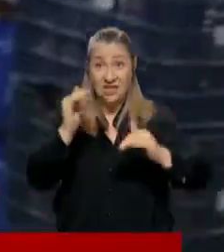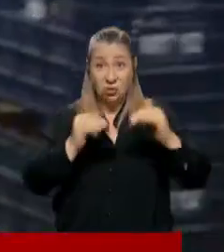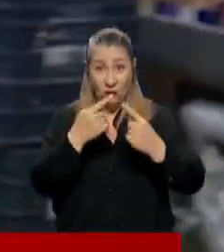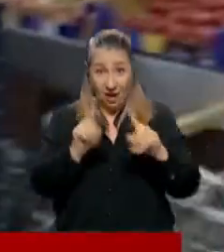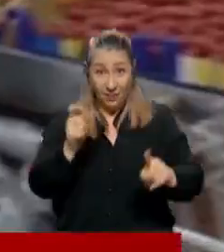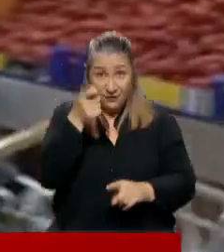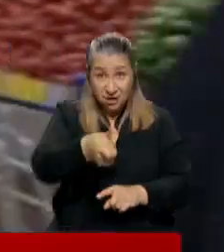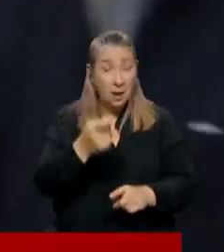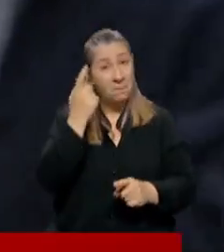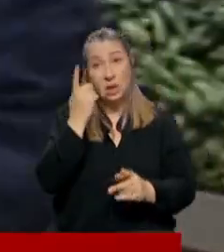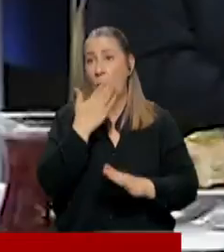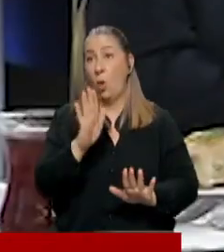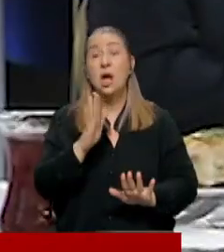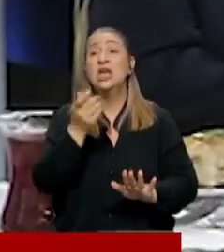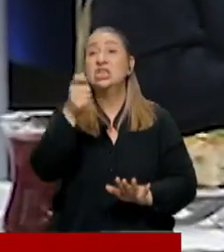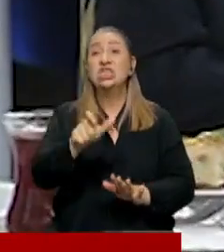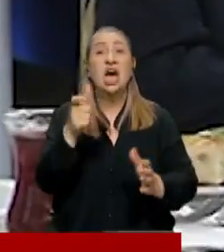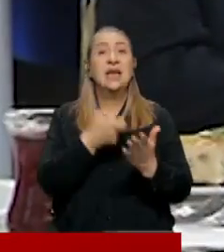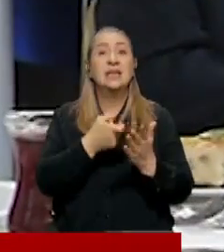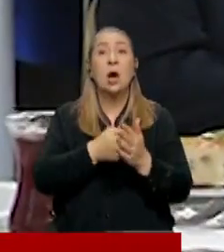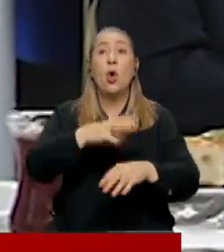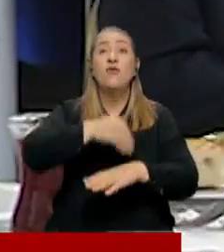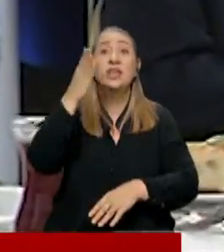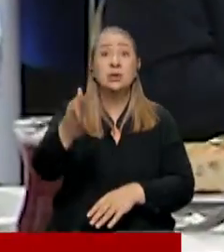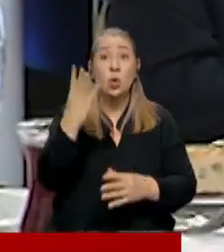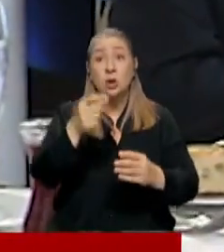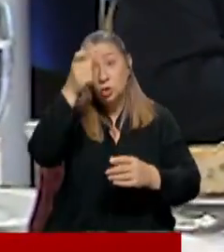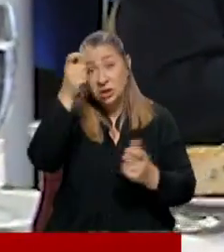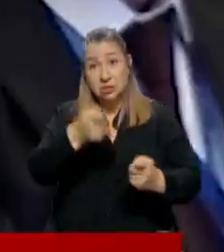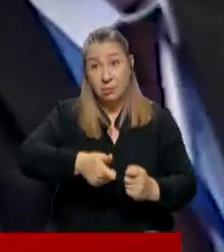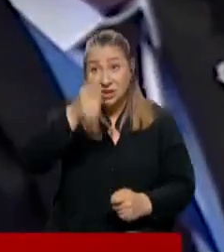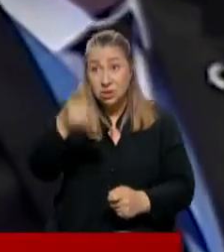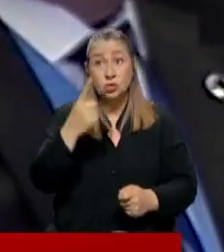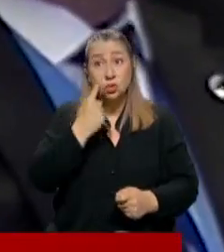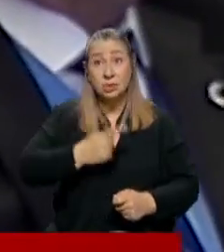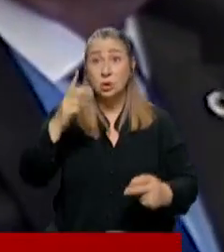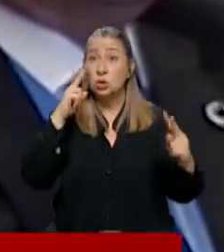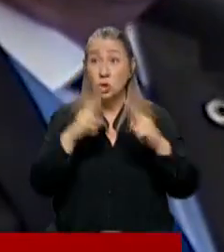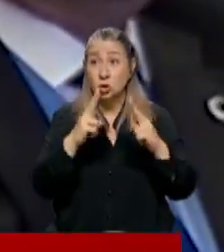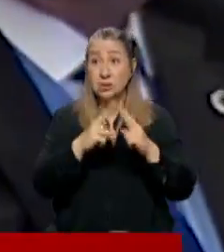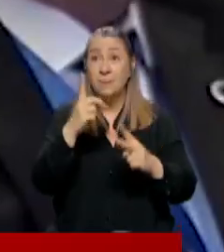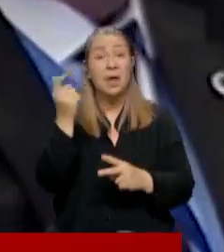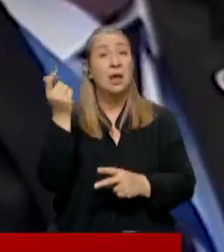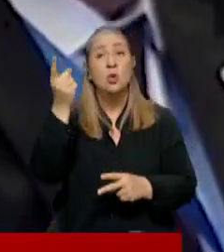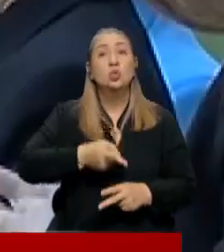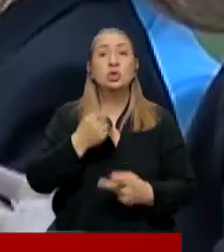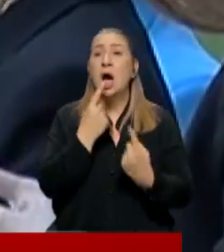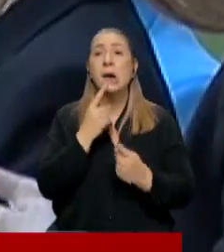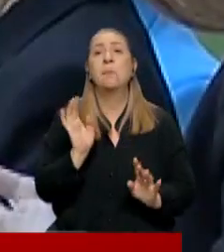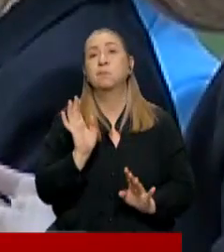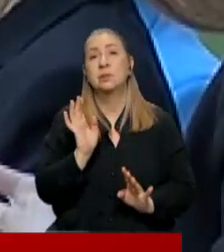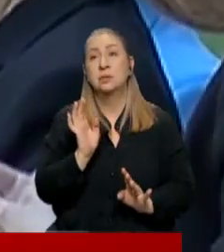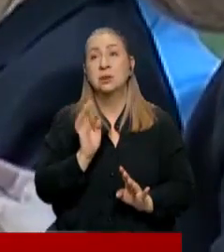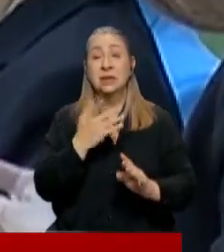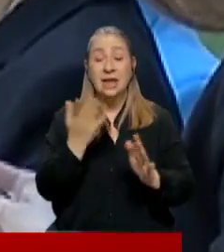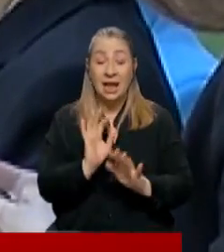mı verilecek bilgi yok. Çünkü işçi adına en yetkili konfederasyon olan Türk İş Başkanı ile Cumhurbaşkanı görüşmesinde bir rakam telaffuz edilmemiş.